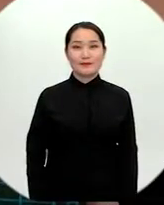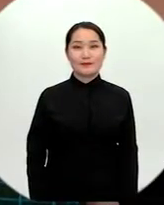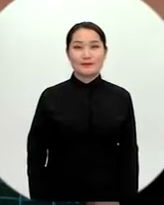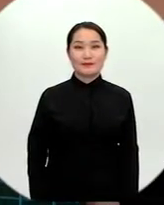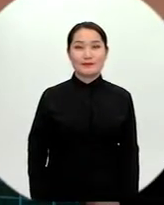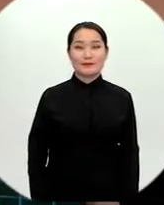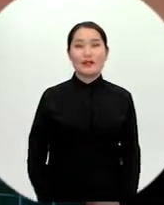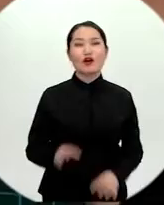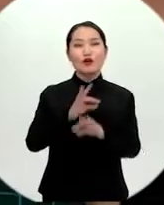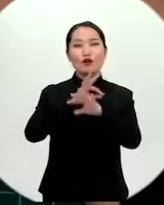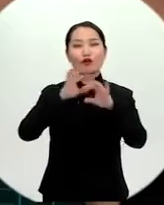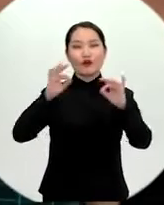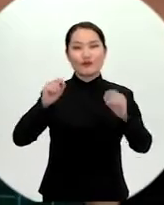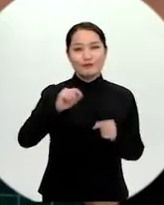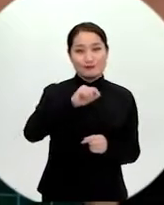арай өөр тахир зураг зурнаа.